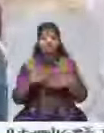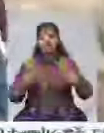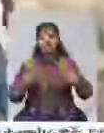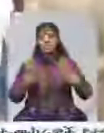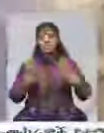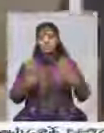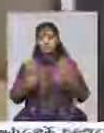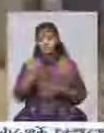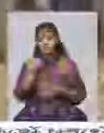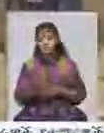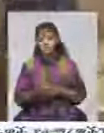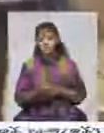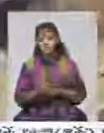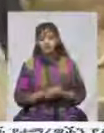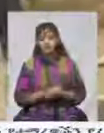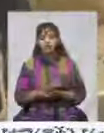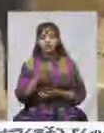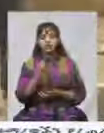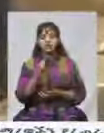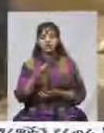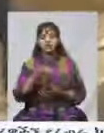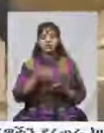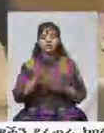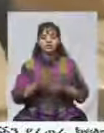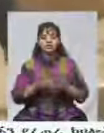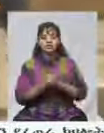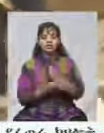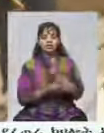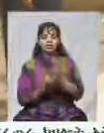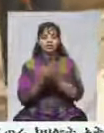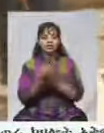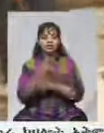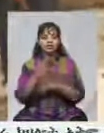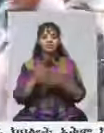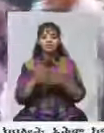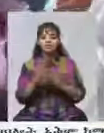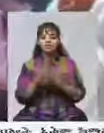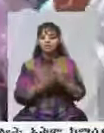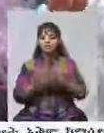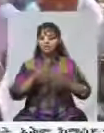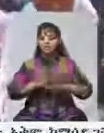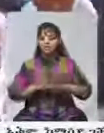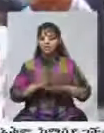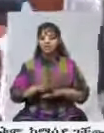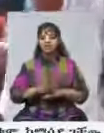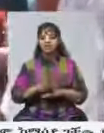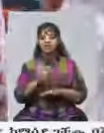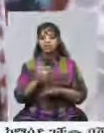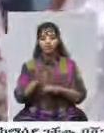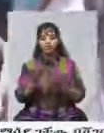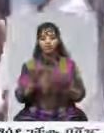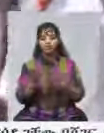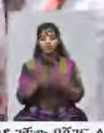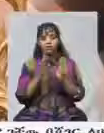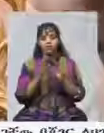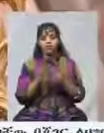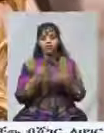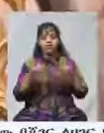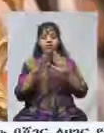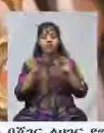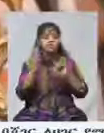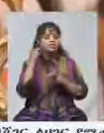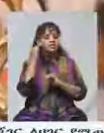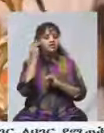መደሰታቸውን ተናግረዋል። በኩተሬ ከተማ በተካሄደው የመሰረተ ልማቶች የምረቃ ስነስርዓት ላይ ለተገኙ ታዳሚዎች የኢፌዴሪ ሰላም